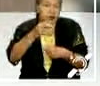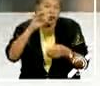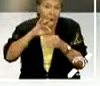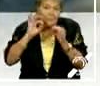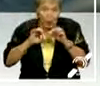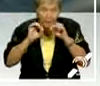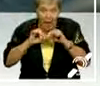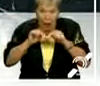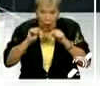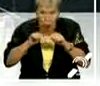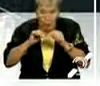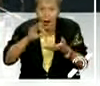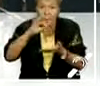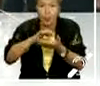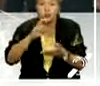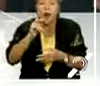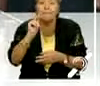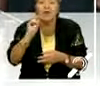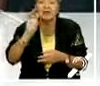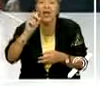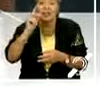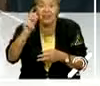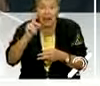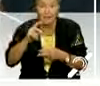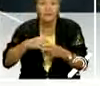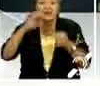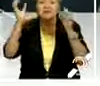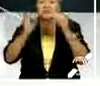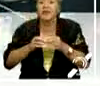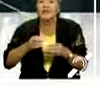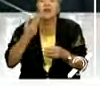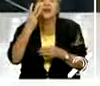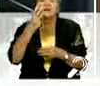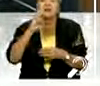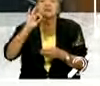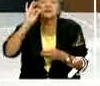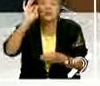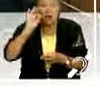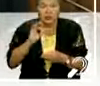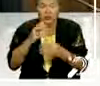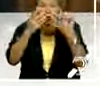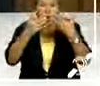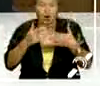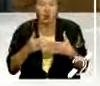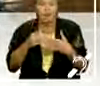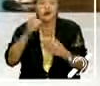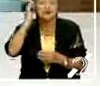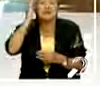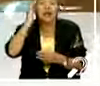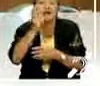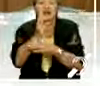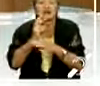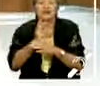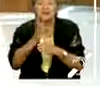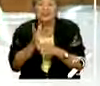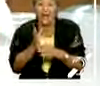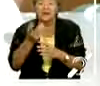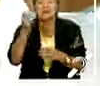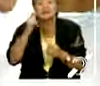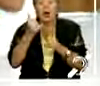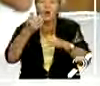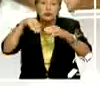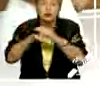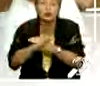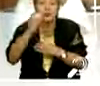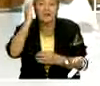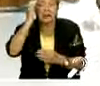moment propunerea socialdemocraților ar fi reducerea cu 30% a numărului de secretari de stat sau subsecretar de